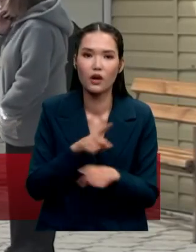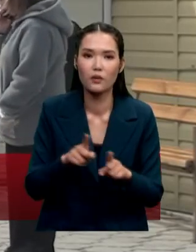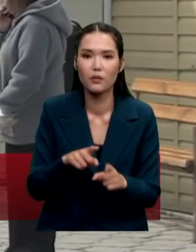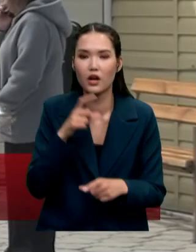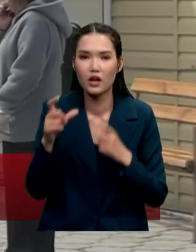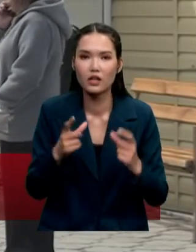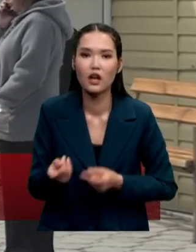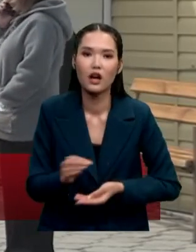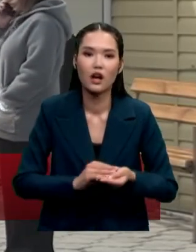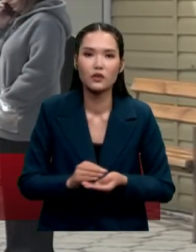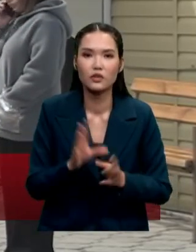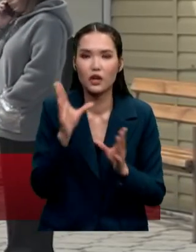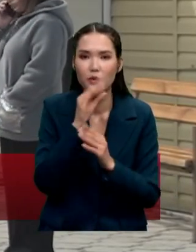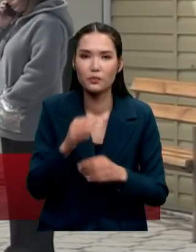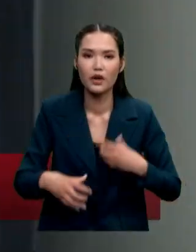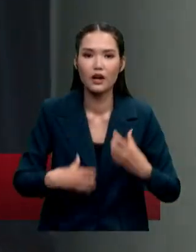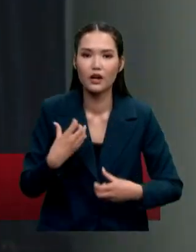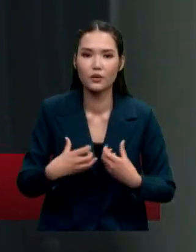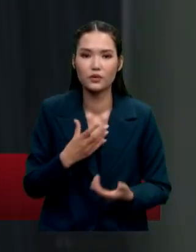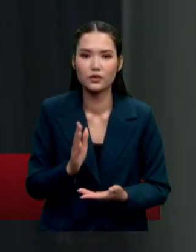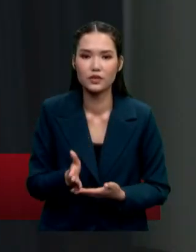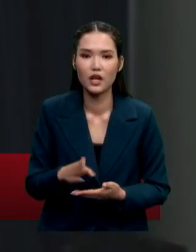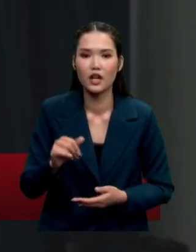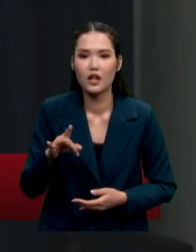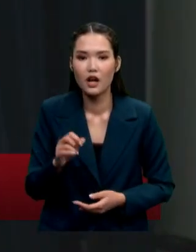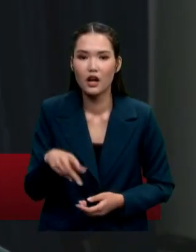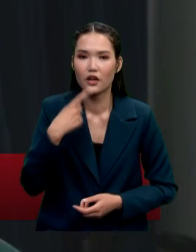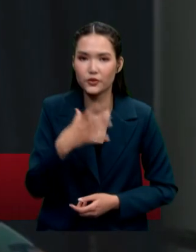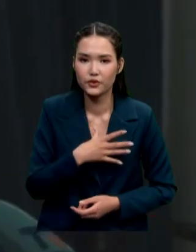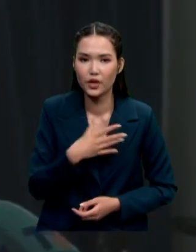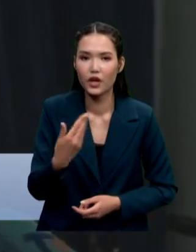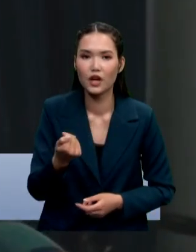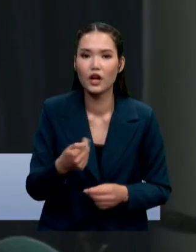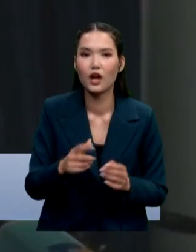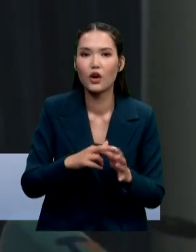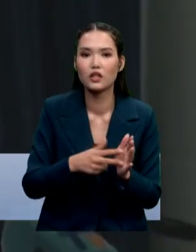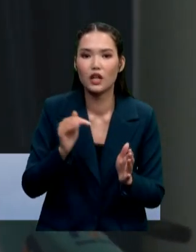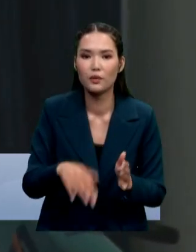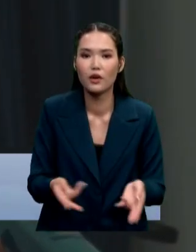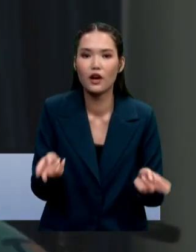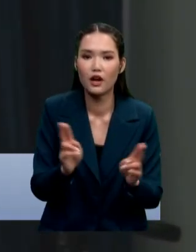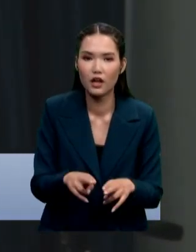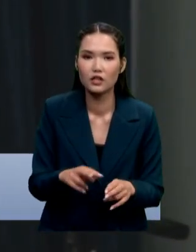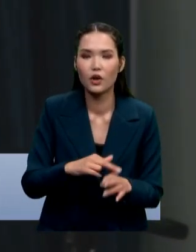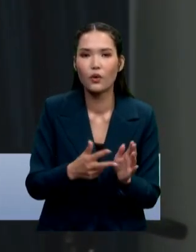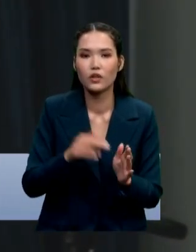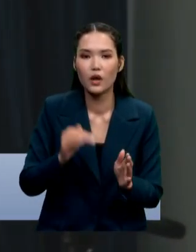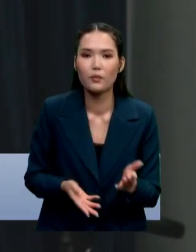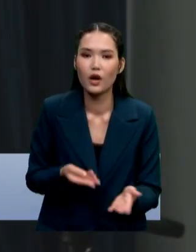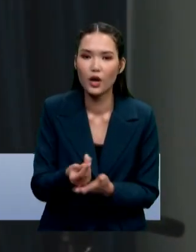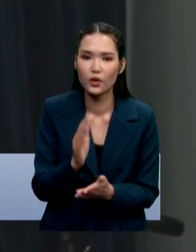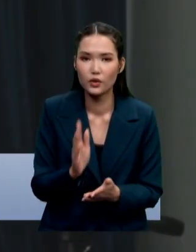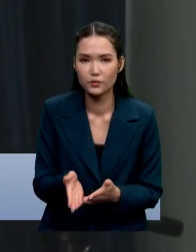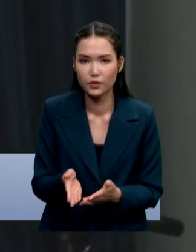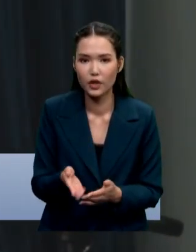ауданында қайталанады ма деп үрейленеді. Қараңыздар, сіздерге айтып атыр, 18 мың қалады деді, 18 мың төлейсіндер деді.